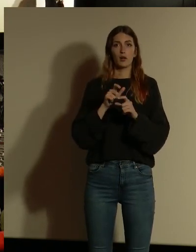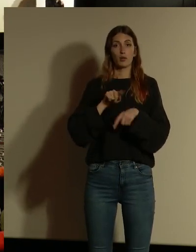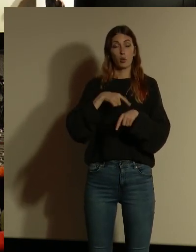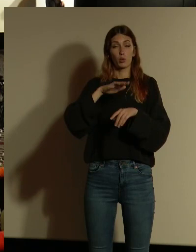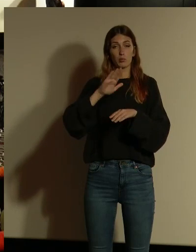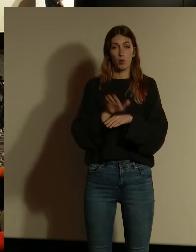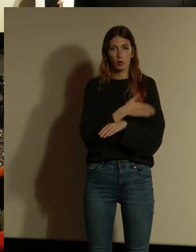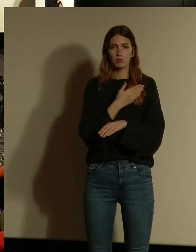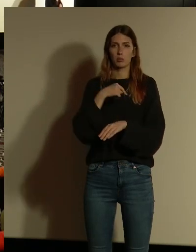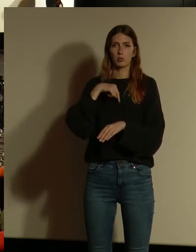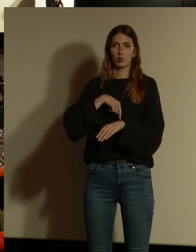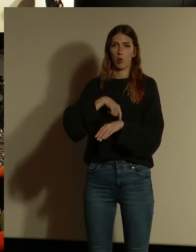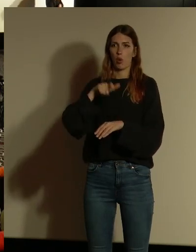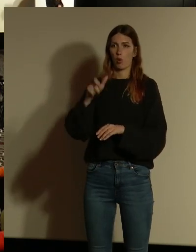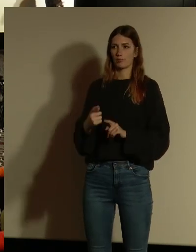psühholoogi juurde.